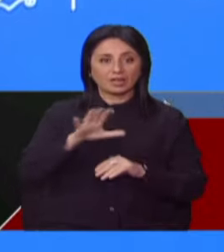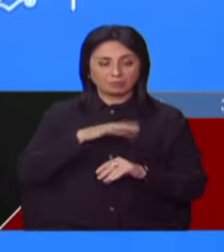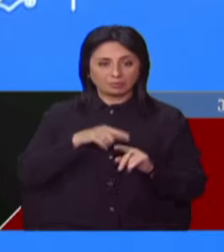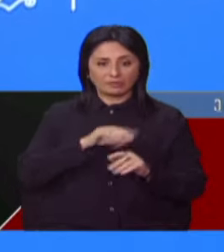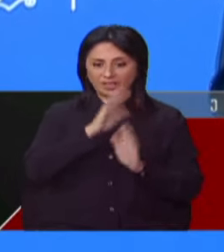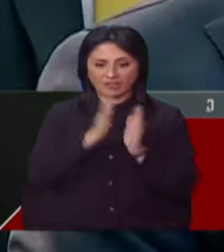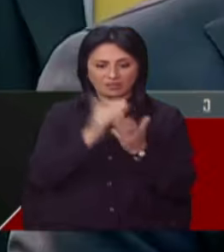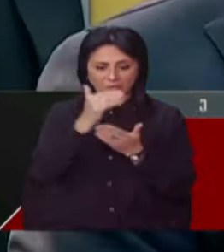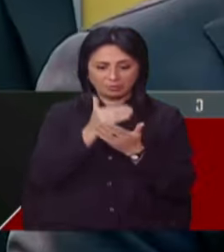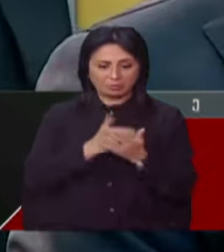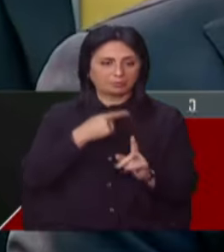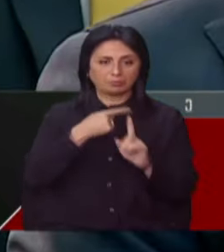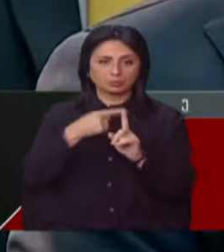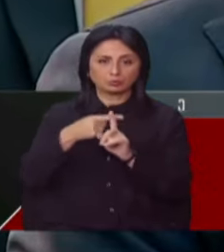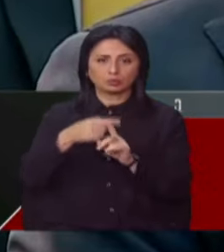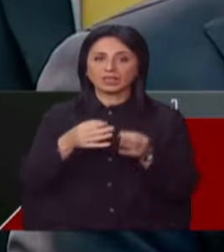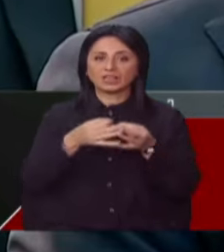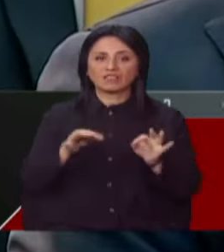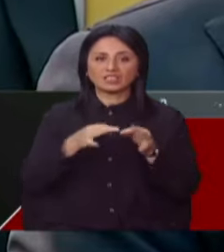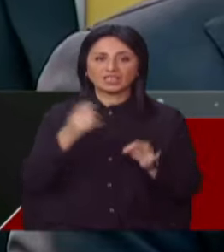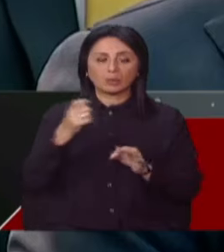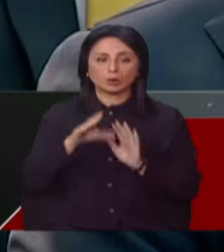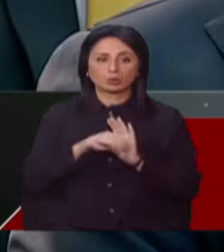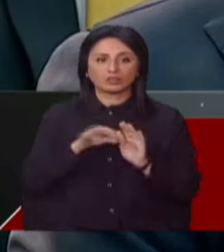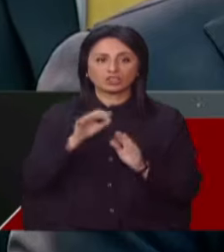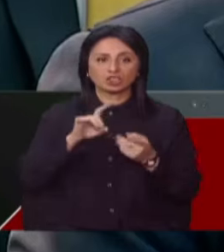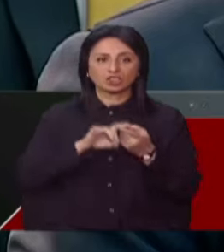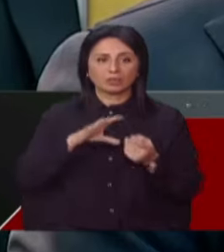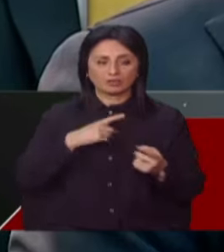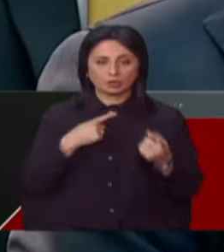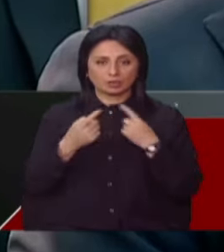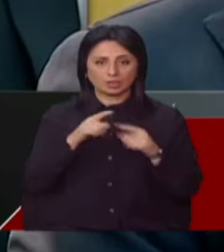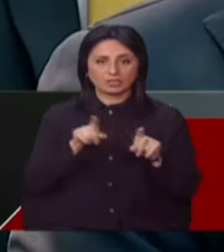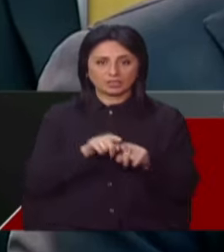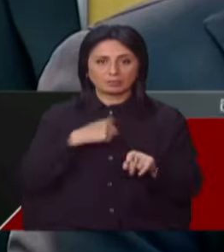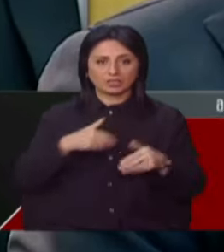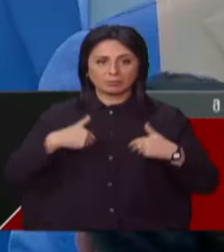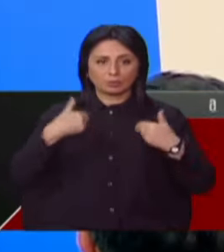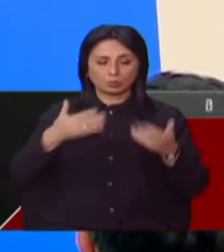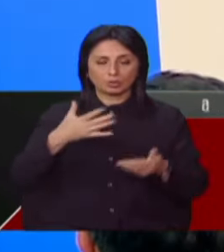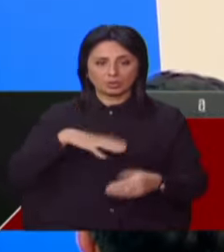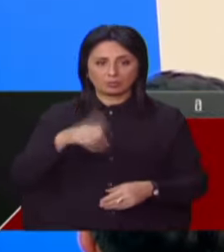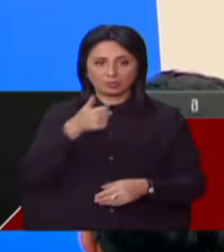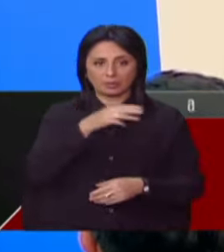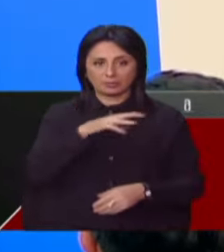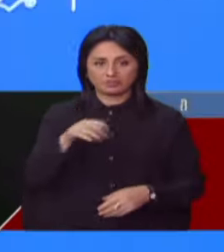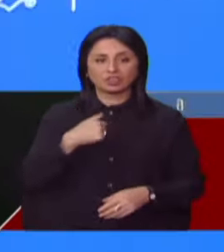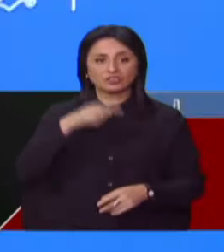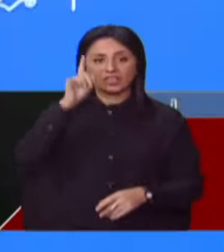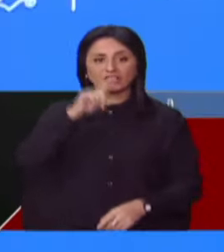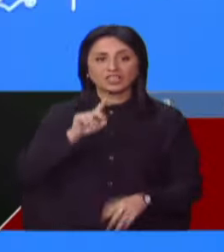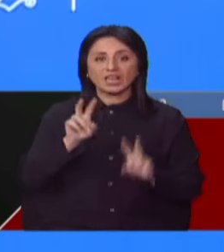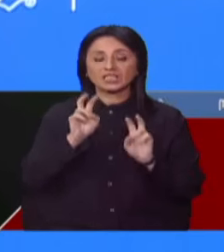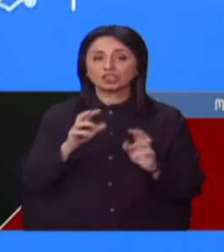წარადგინეს. ყველა ასპექტი იყო პოზიტიური. თავისუფალი და დემოკრატიული არჩევნების შესახებ იყო საუბარი. ასე რომ მინდა მიულოცო საქართველოს პრემიერ-მინისტრს. ჩვენ ვიცით